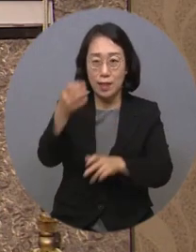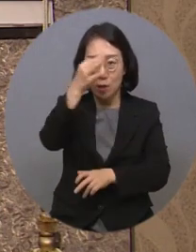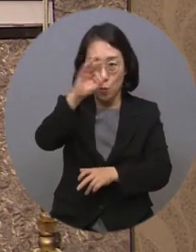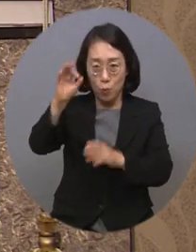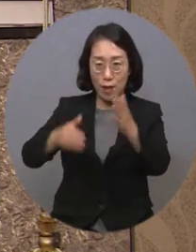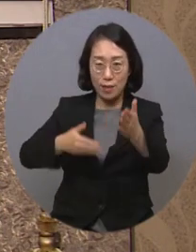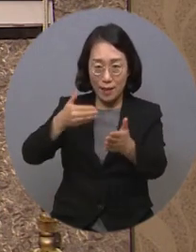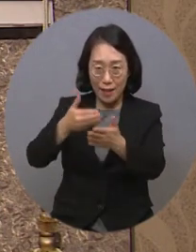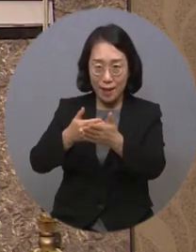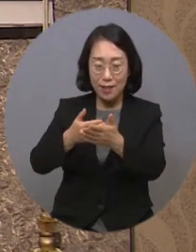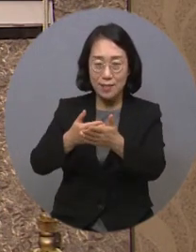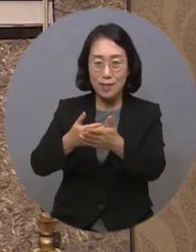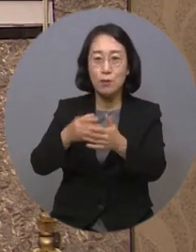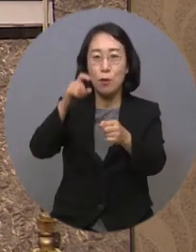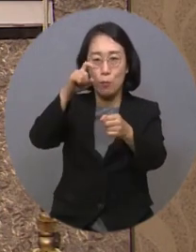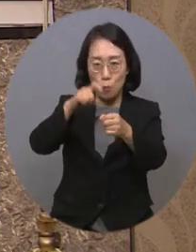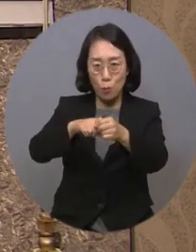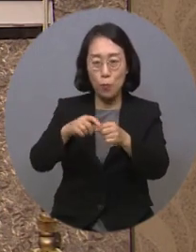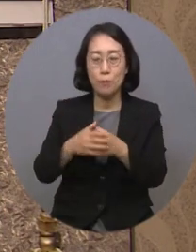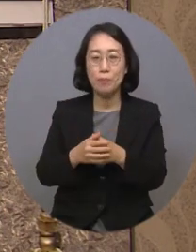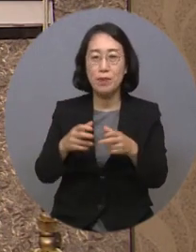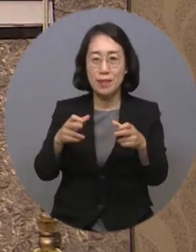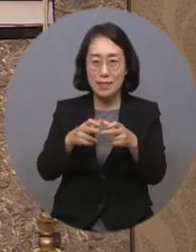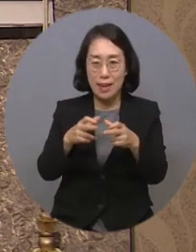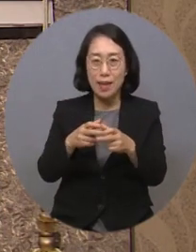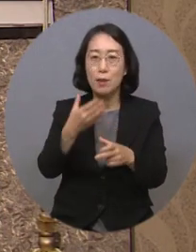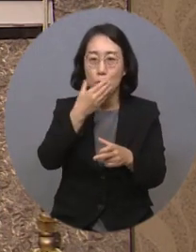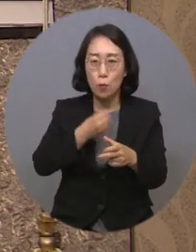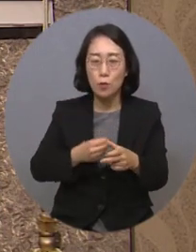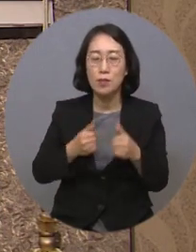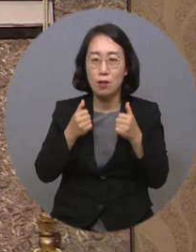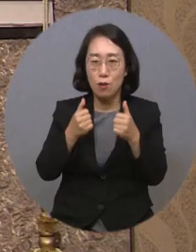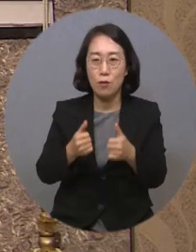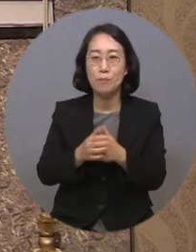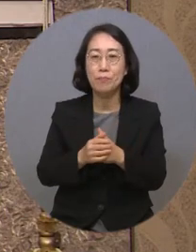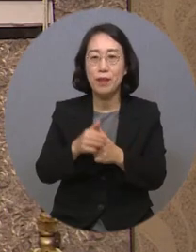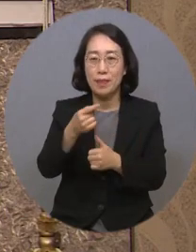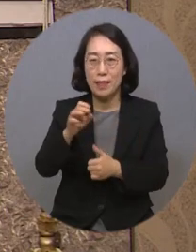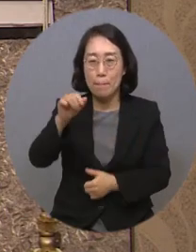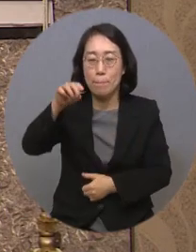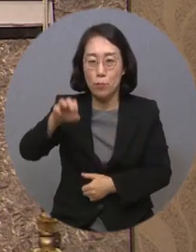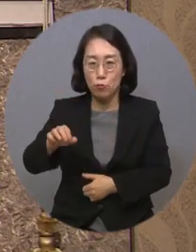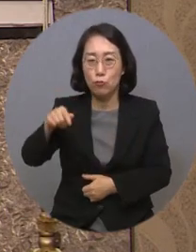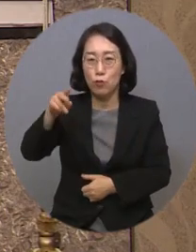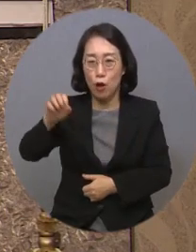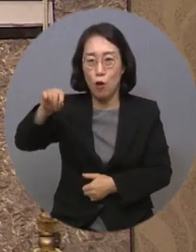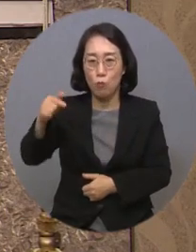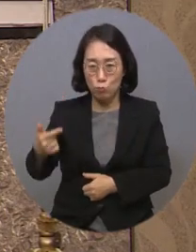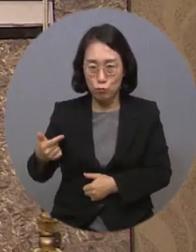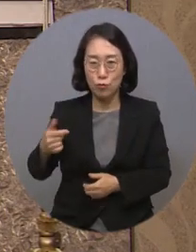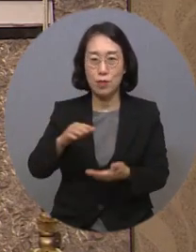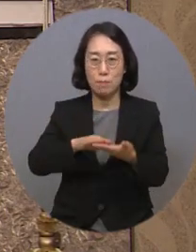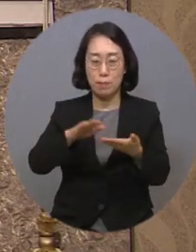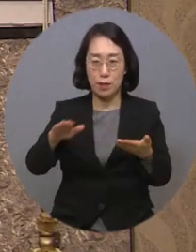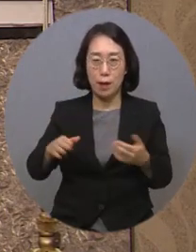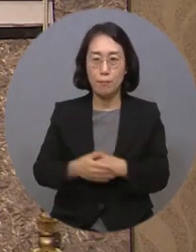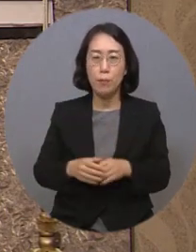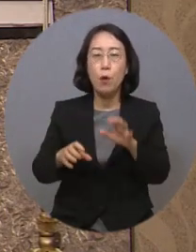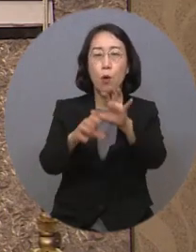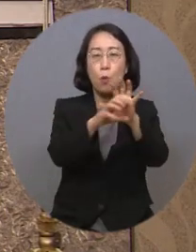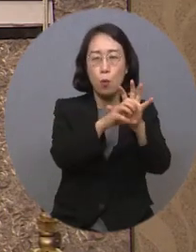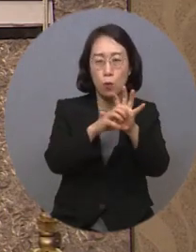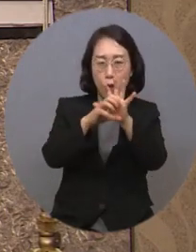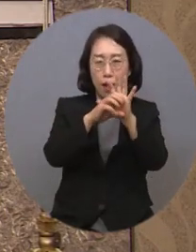슬로건으로 농촌장애인 복지를 열심히 하고 있는 사회복지사 남궁경문이라고 합니다. 코로나 시대로 많은